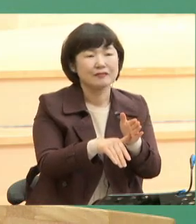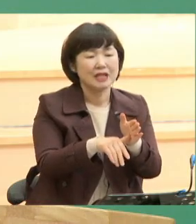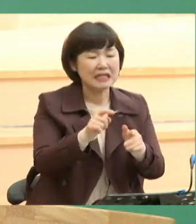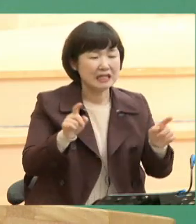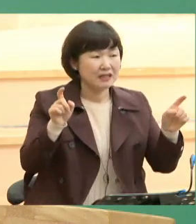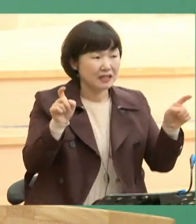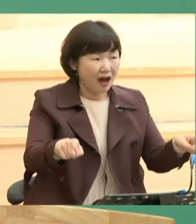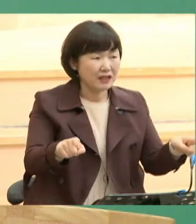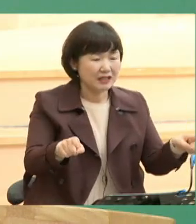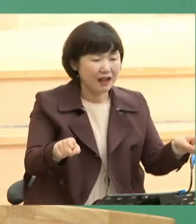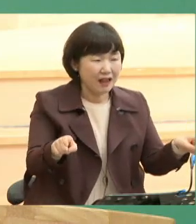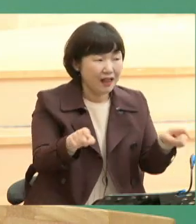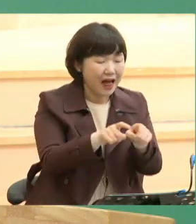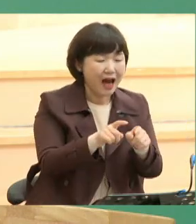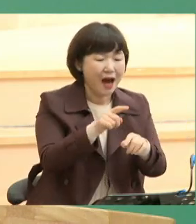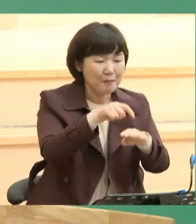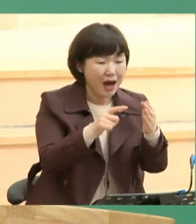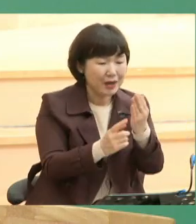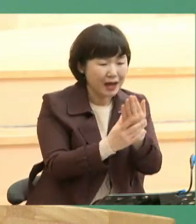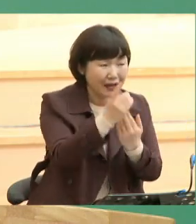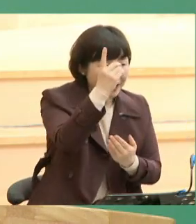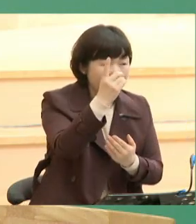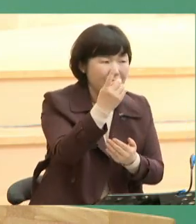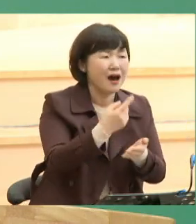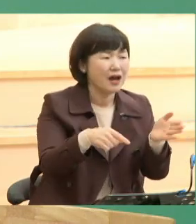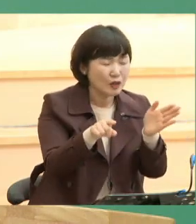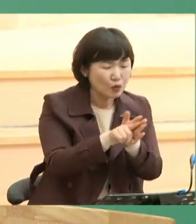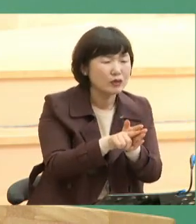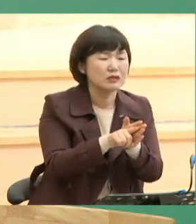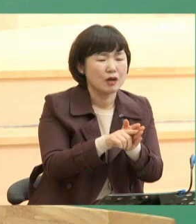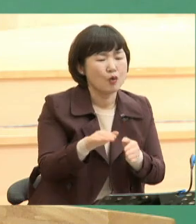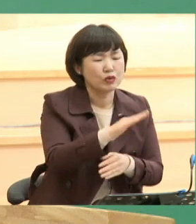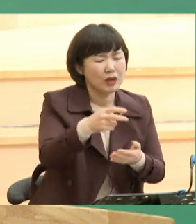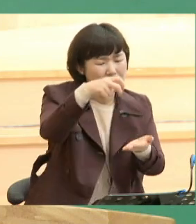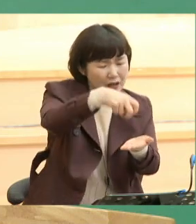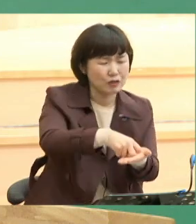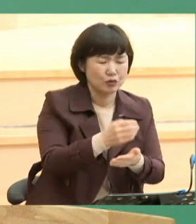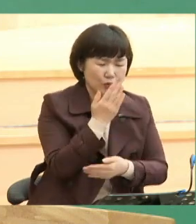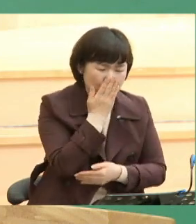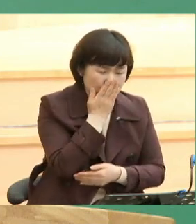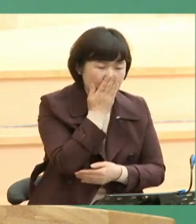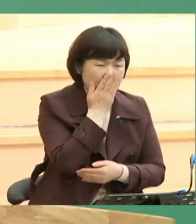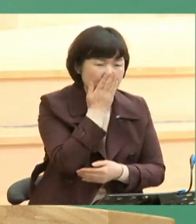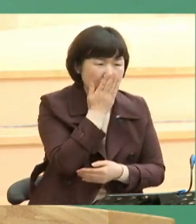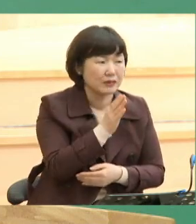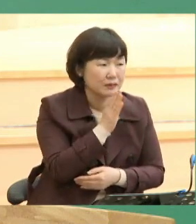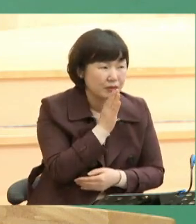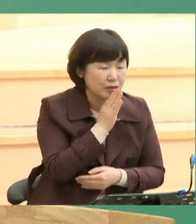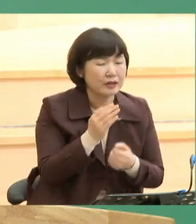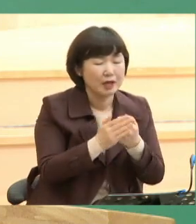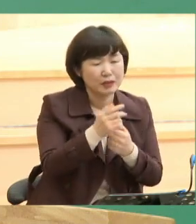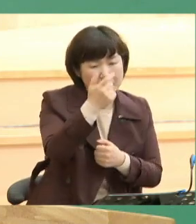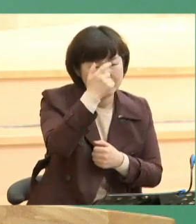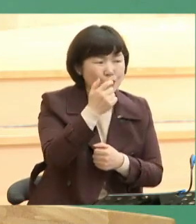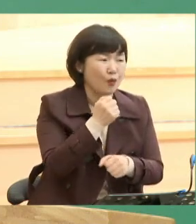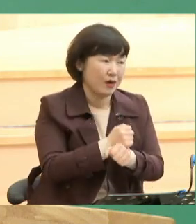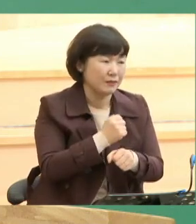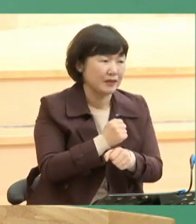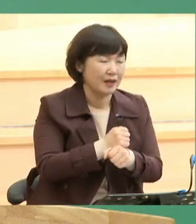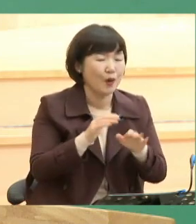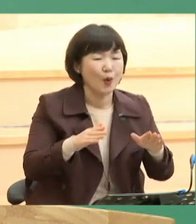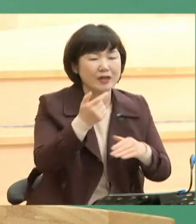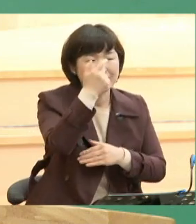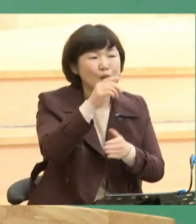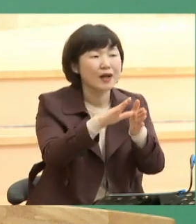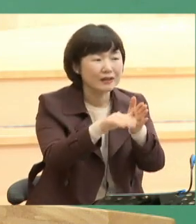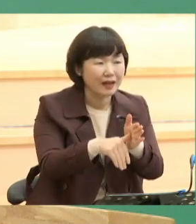그 양다리를 하나로 모으기 위해서 우리는 하나님 앞에 엎드린 거잖아요 낮추는 거잖아요 그래서 기도 하는 거잖아요 오늘 기도할